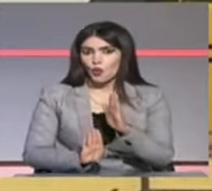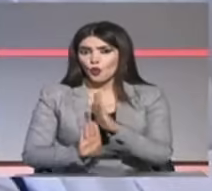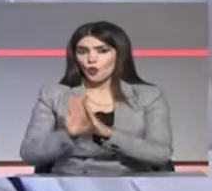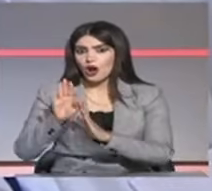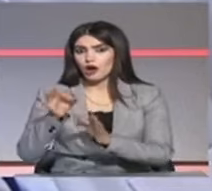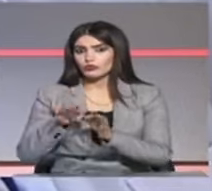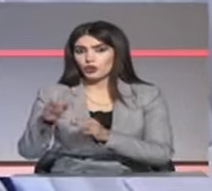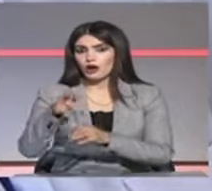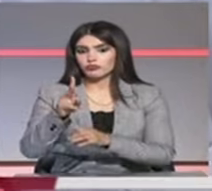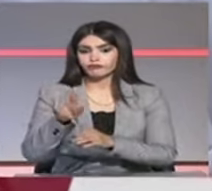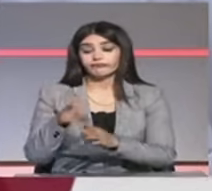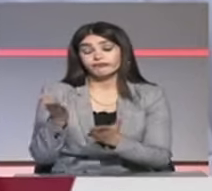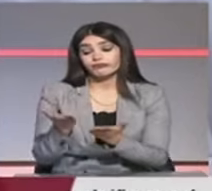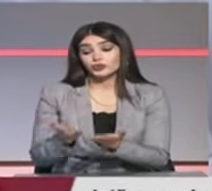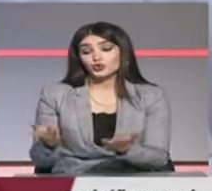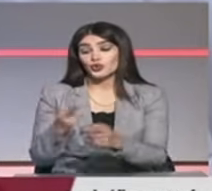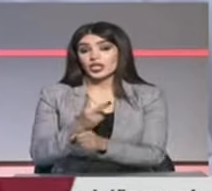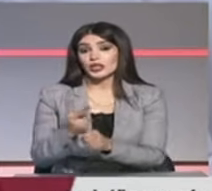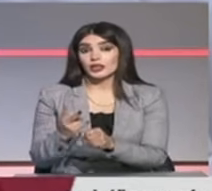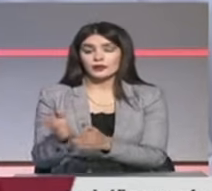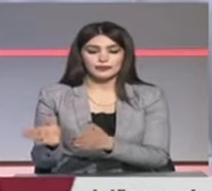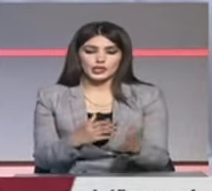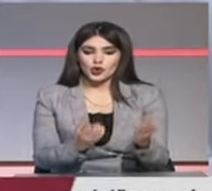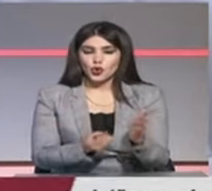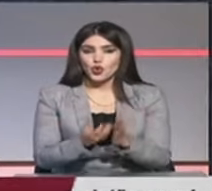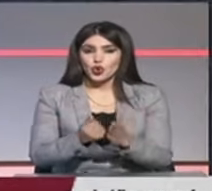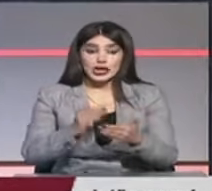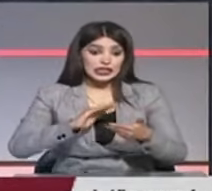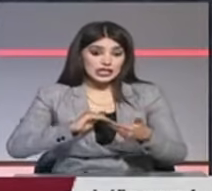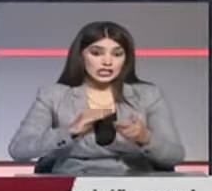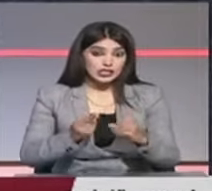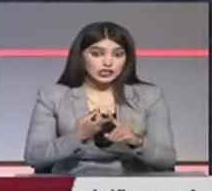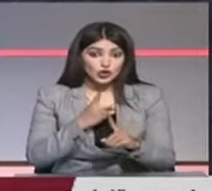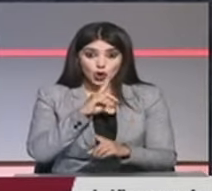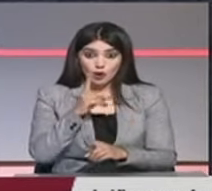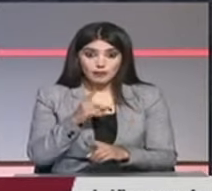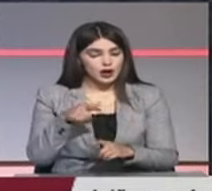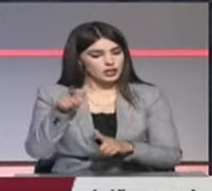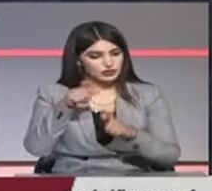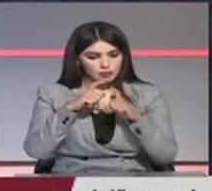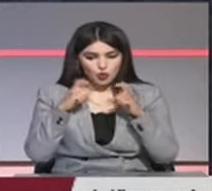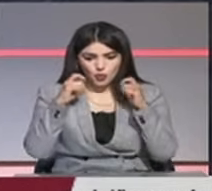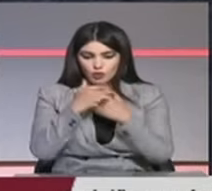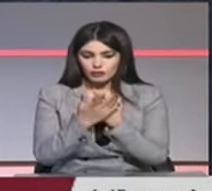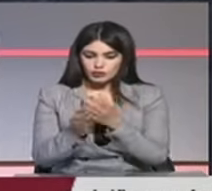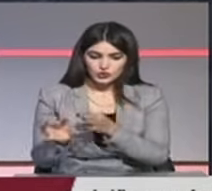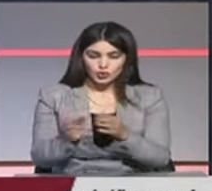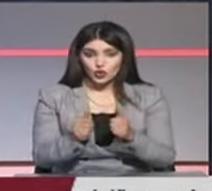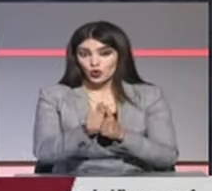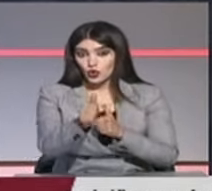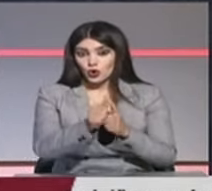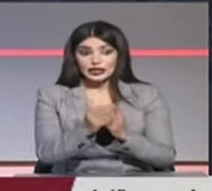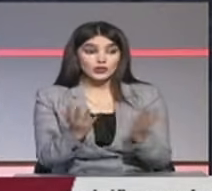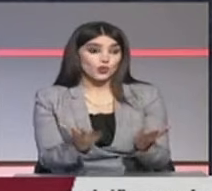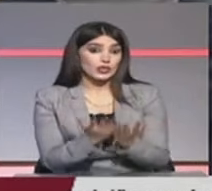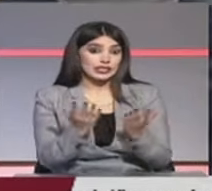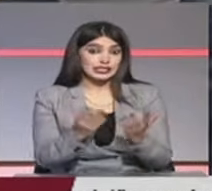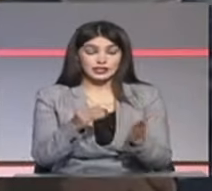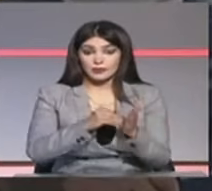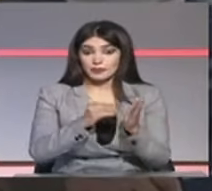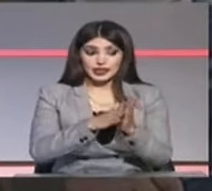وفي ضوء هذه المعطيات يستمر التنصيص على وجوبيه الاجراءات الوقائيه والتشجيع على التسجيل